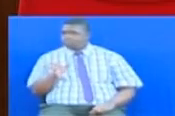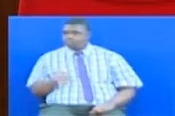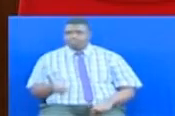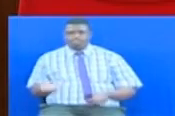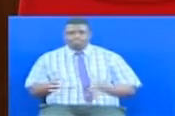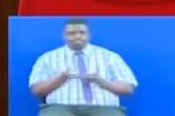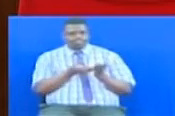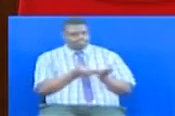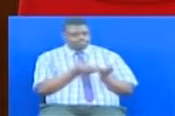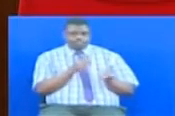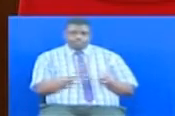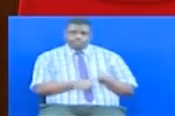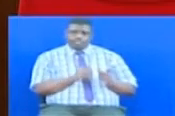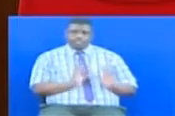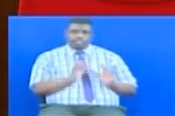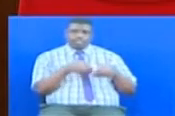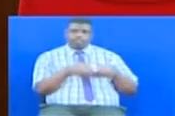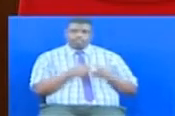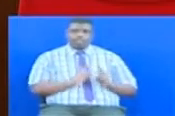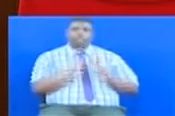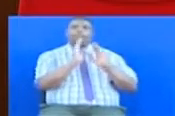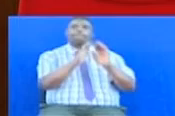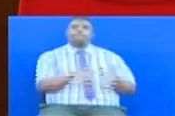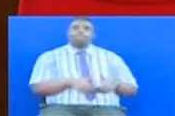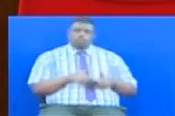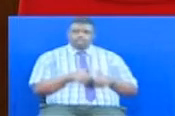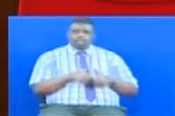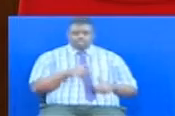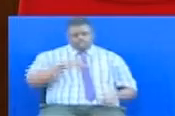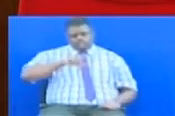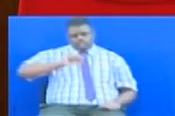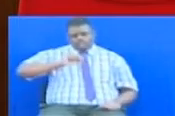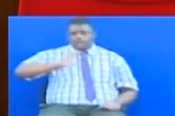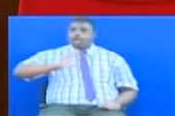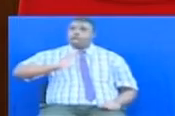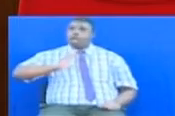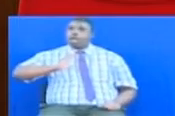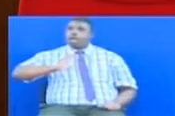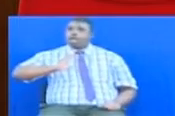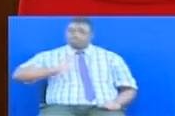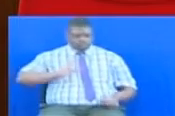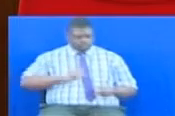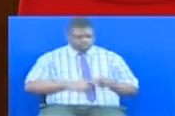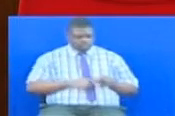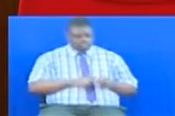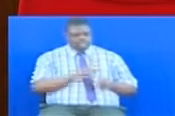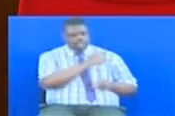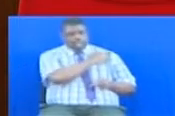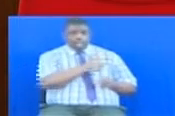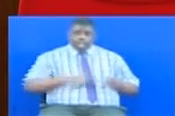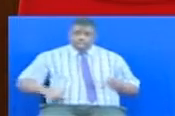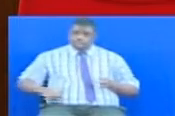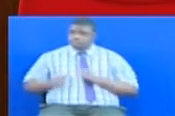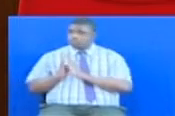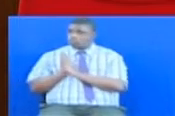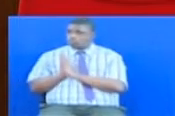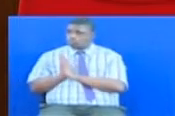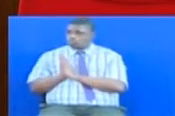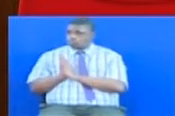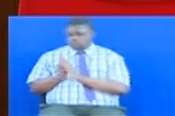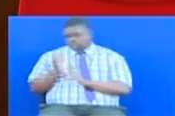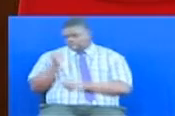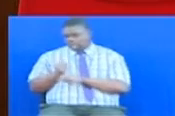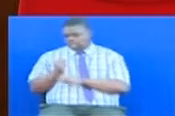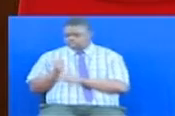na kamati ya bunge ya LAC. Nimshukuru sana Mheshimiwa Rais kwa kazi